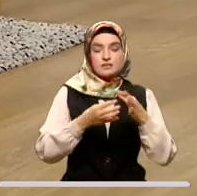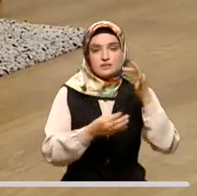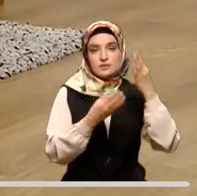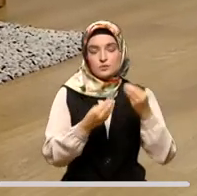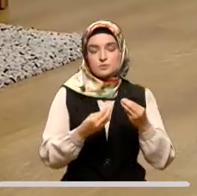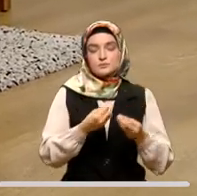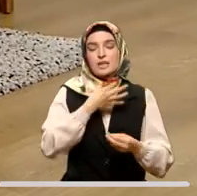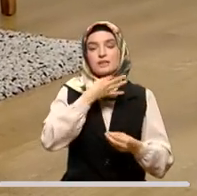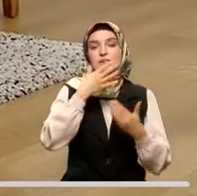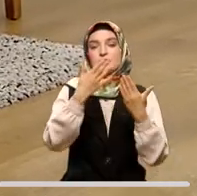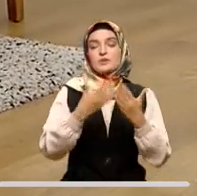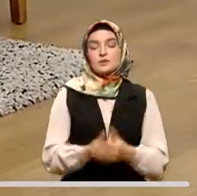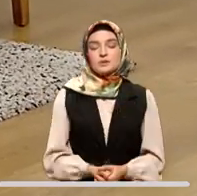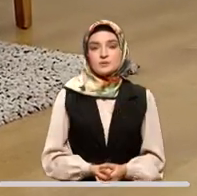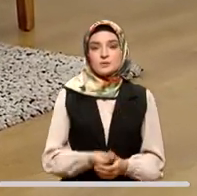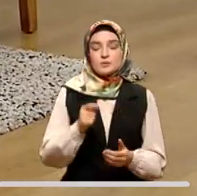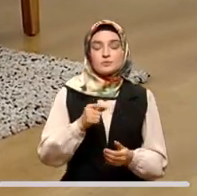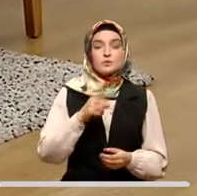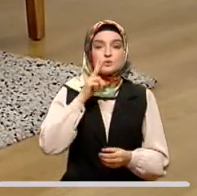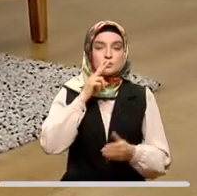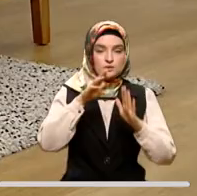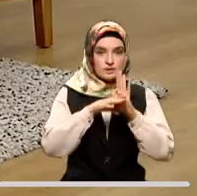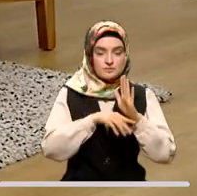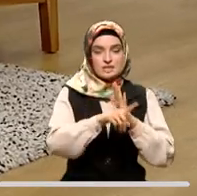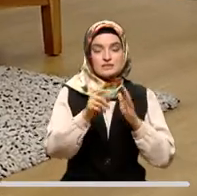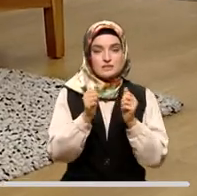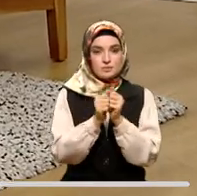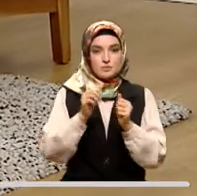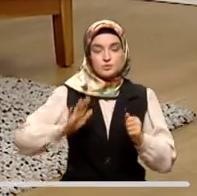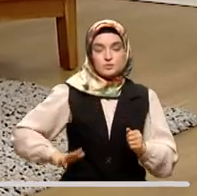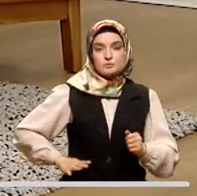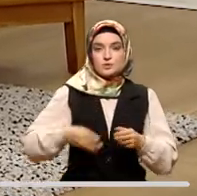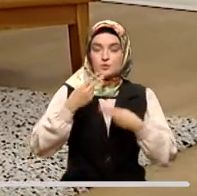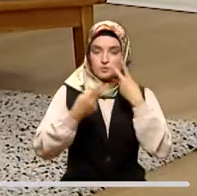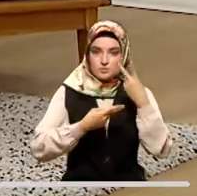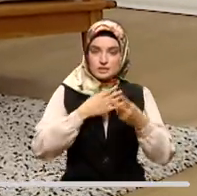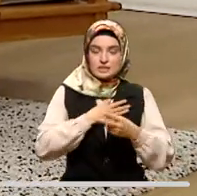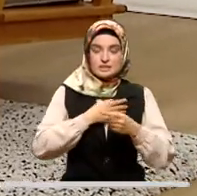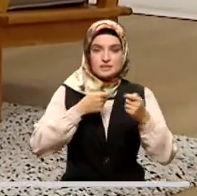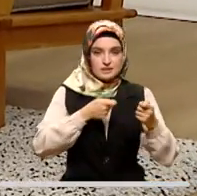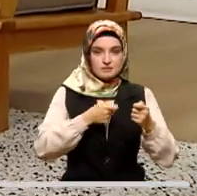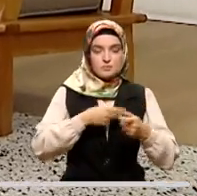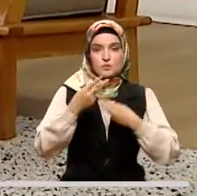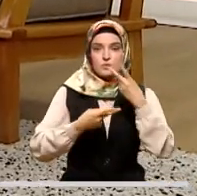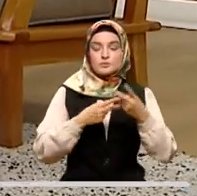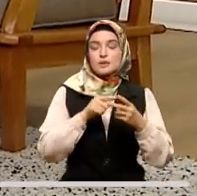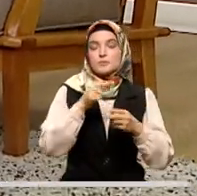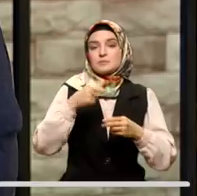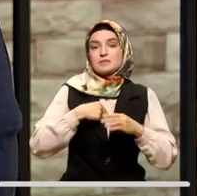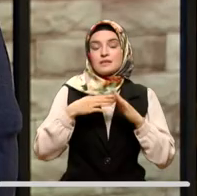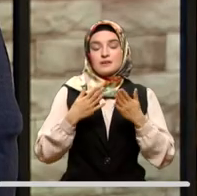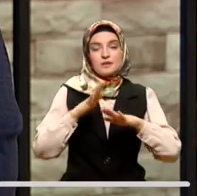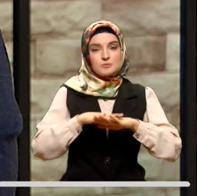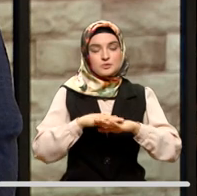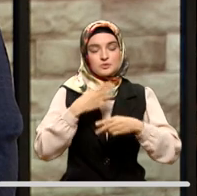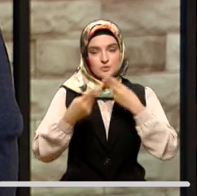teşekkür ediyorum. Bugün bizimle birlikte olduğunuz son yayınımızda sizinle birlikte böyle çocuklarımızı konuştuk, din eğitimini konuştuk. Bizler neler yapabiliriz onları konuştuk. Bekliyoruz bütün